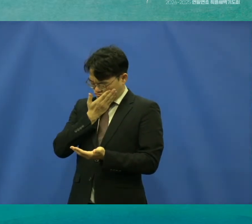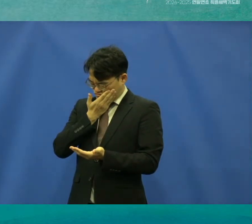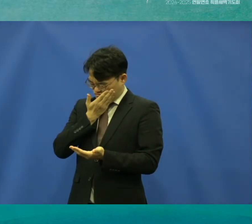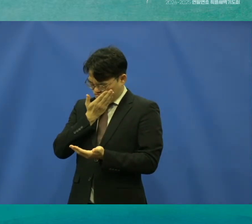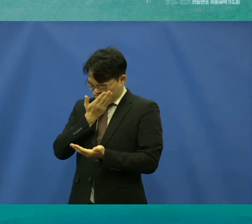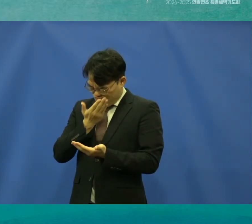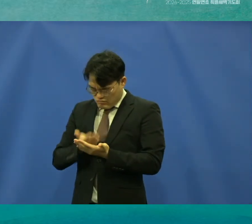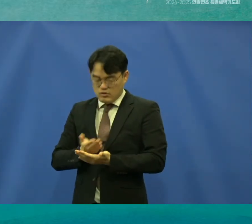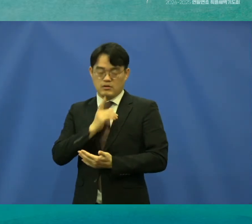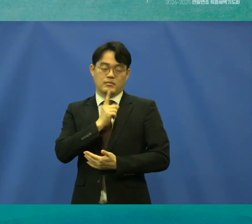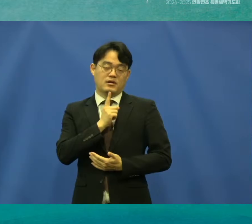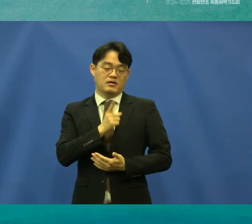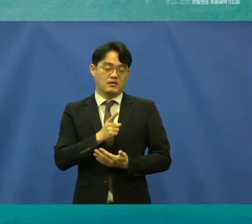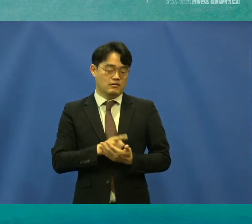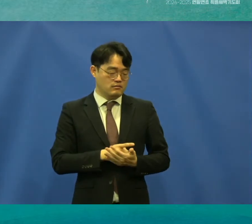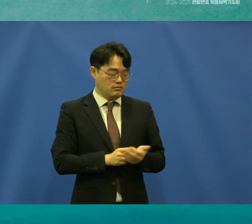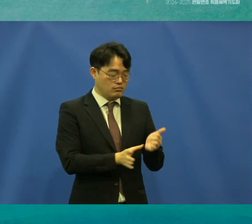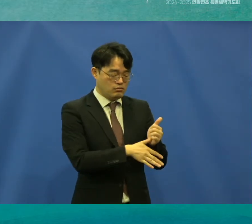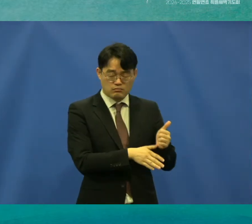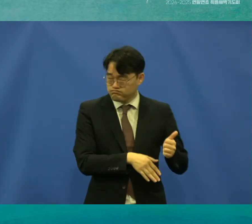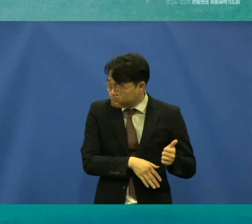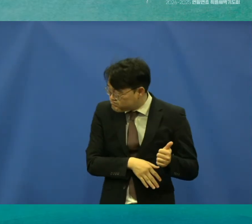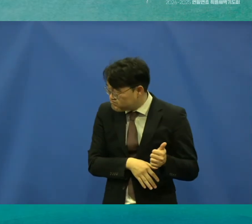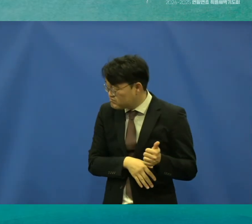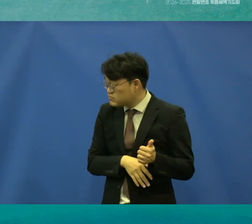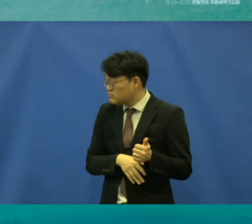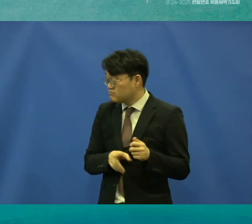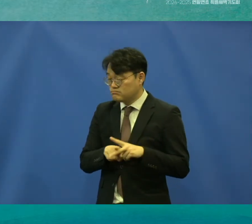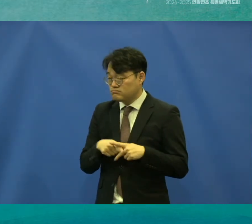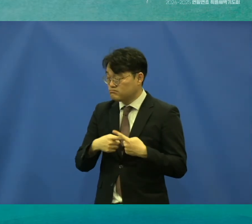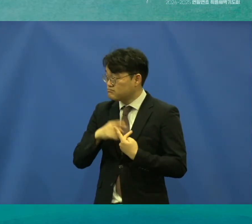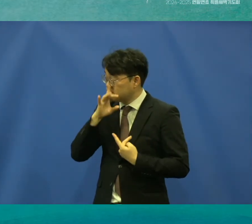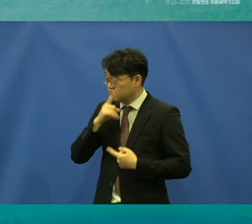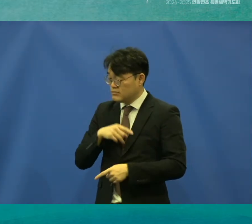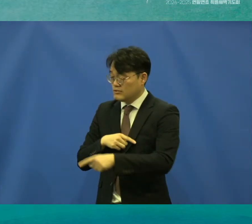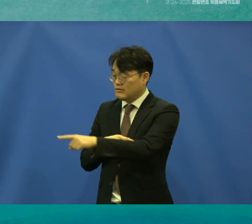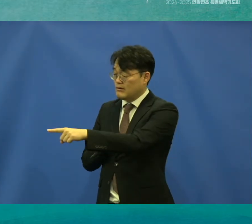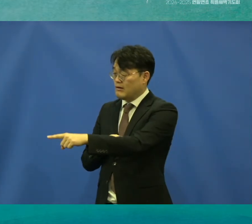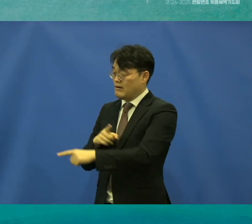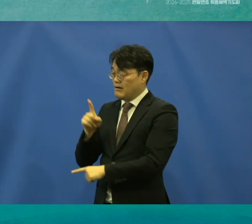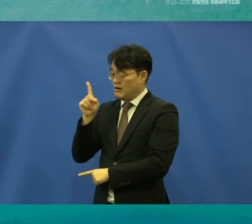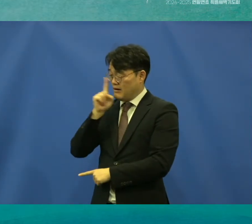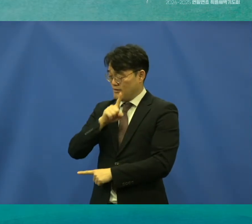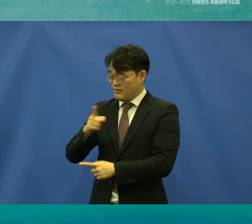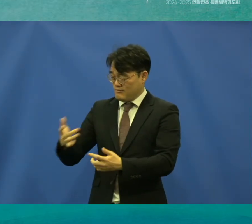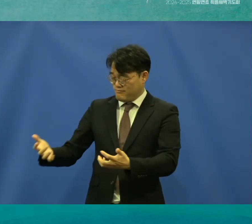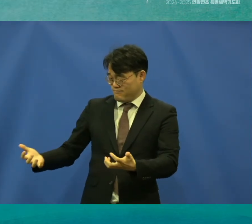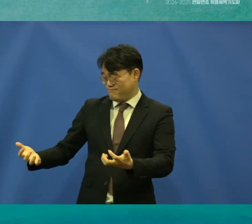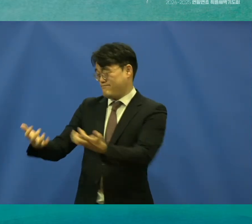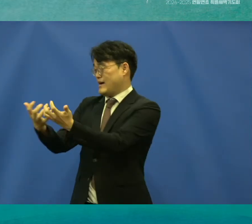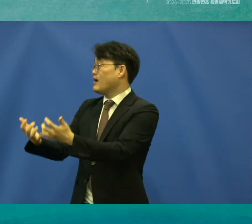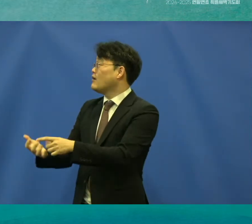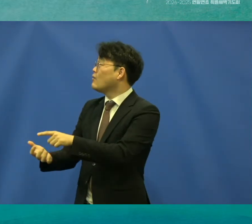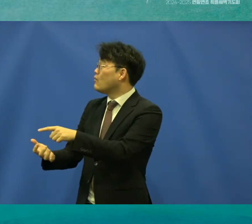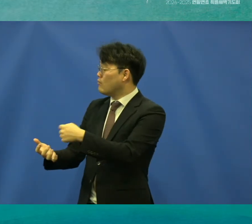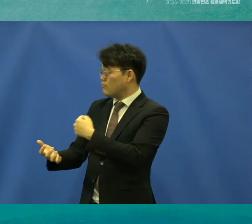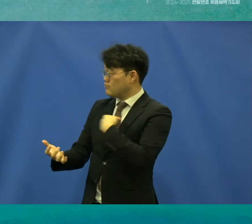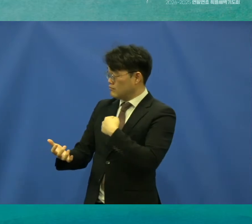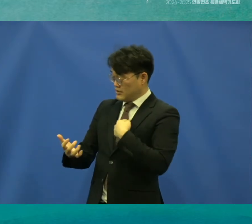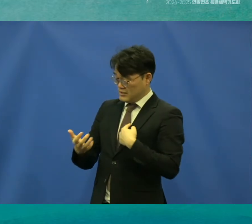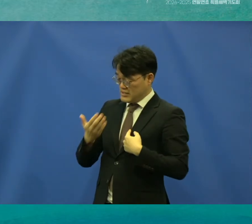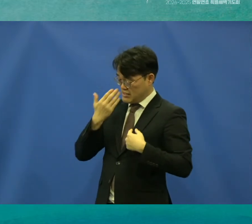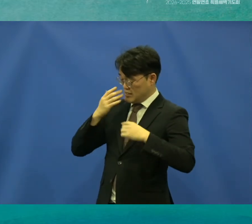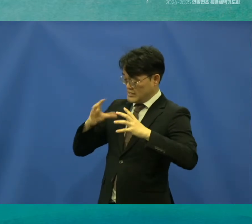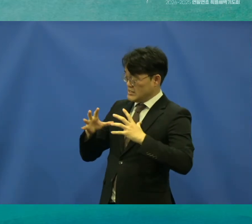요나는 언뜻 이해가 안 됩니다. 왜? 악독이 가득했다고 했던 니느웨 아닙니까?